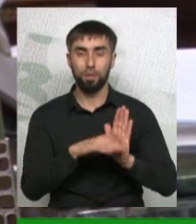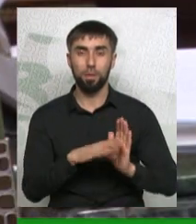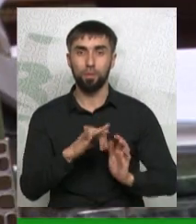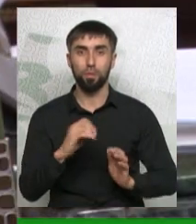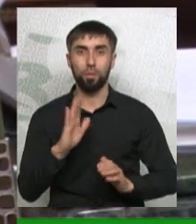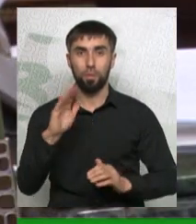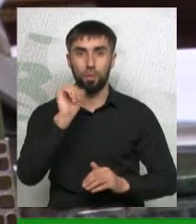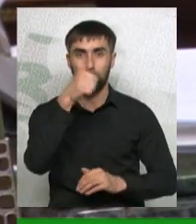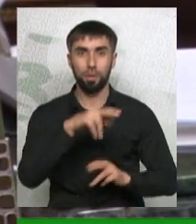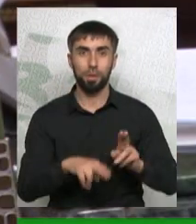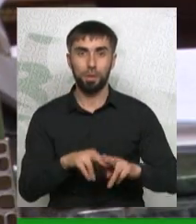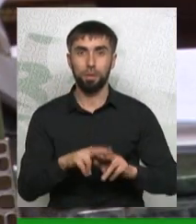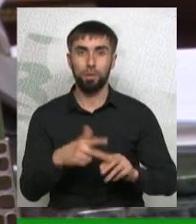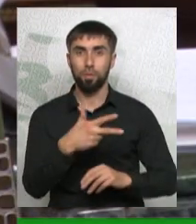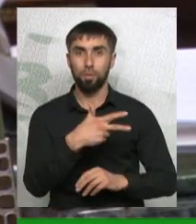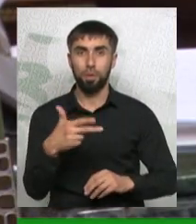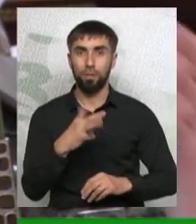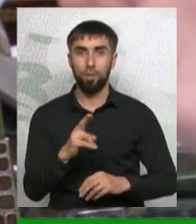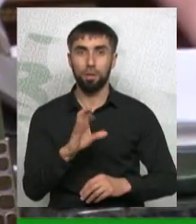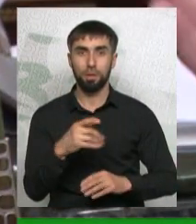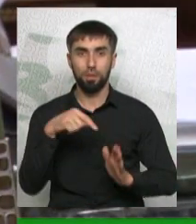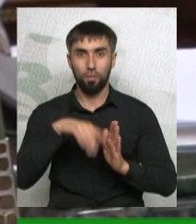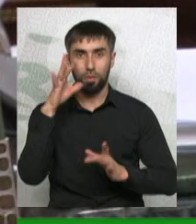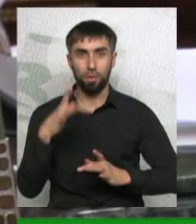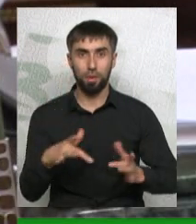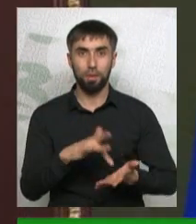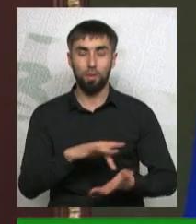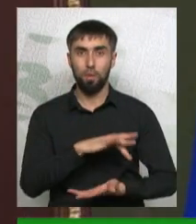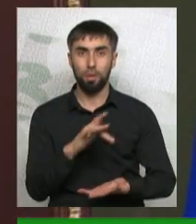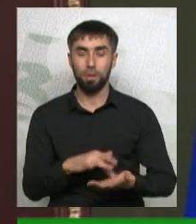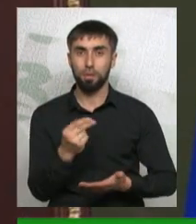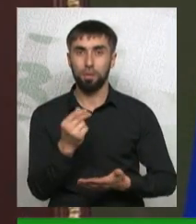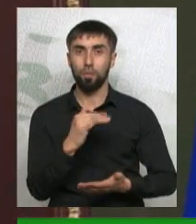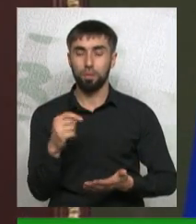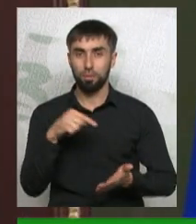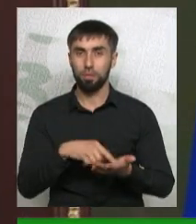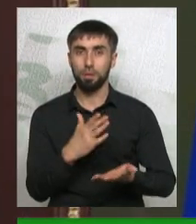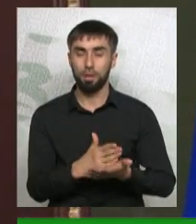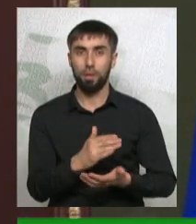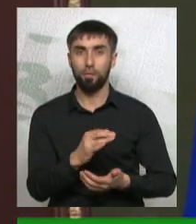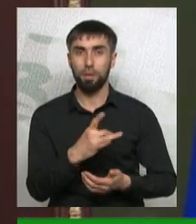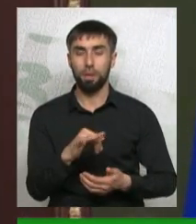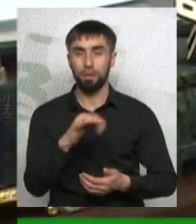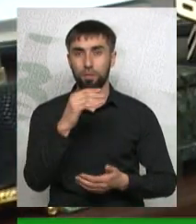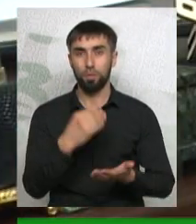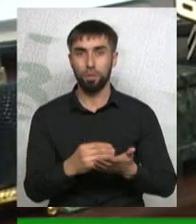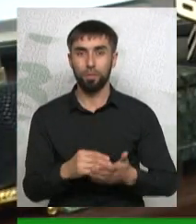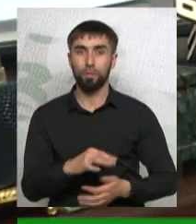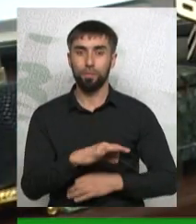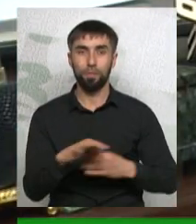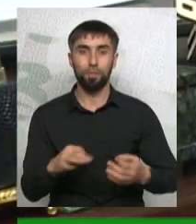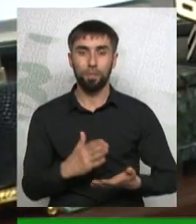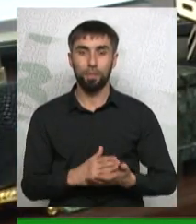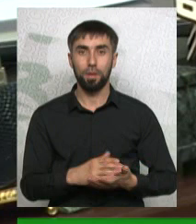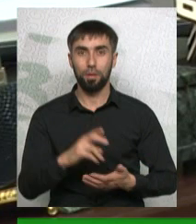будущем году построят 3-этажную ФОК с бассейном в центре города. Средства уже предусмотрены в федеральном бюджете. В проекте